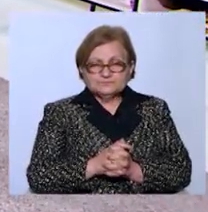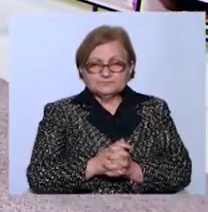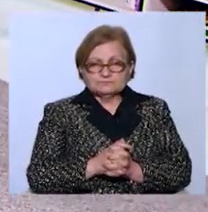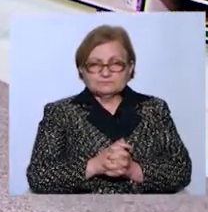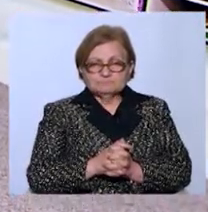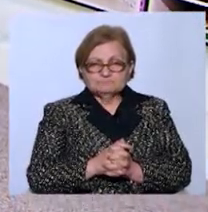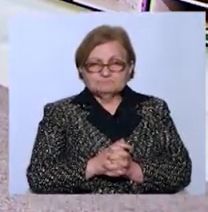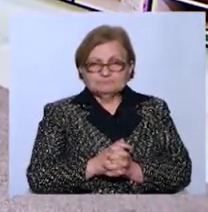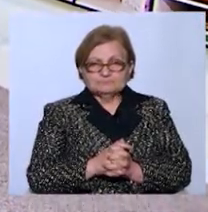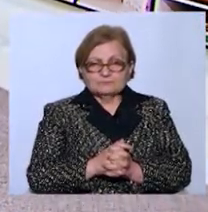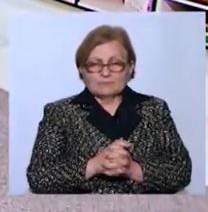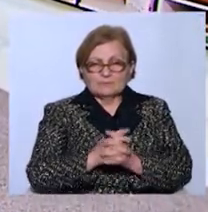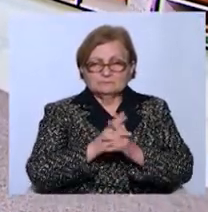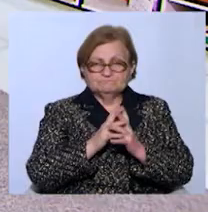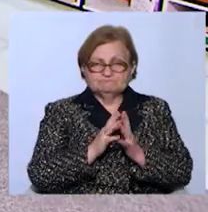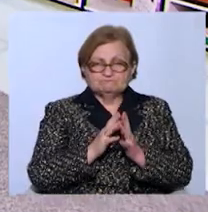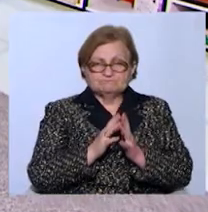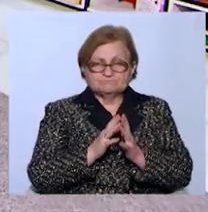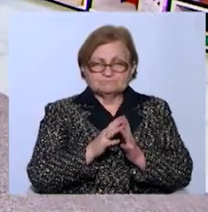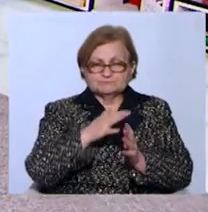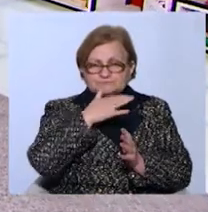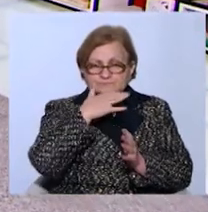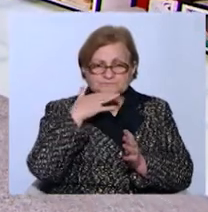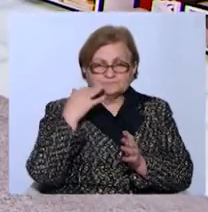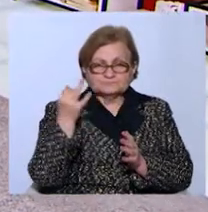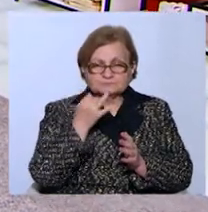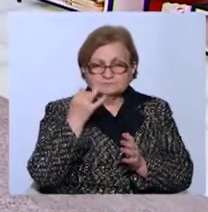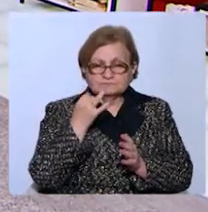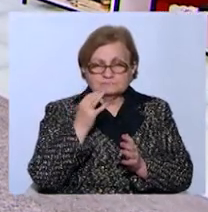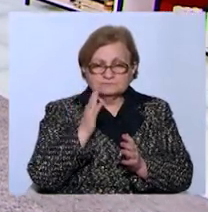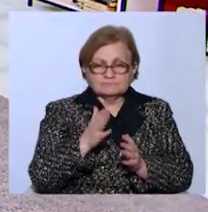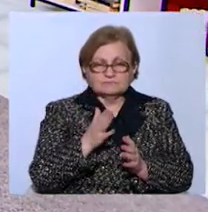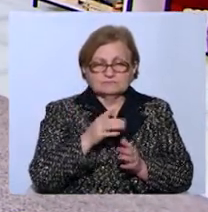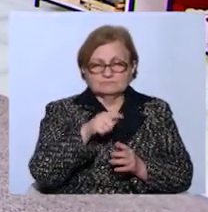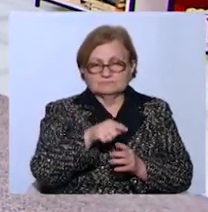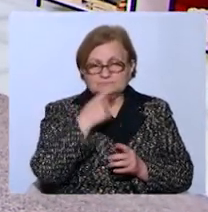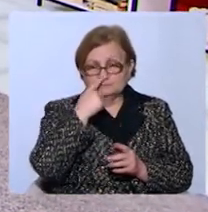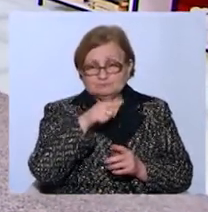მერწმუნეთ. ძალიან ბევრი და საინტერესო რამე გადოდებათ წინ.